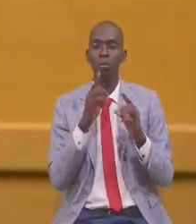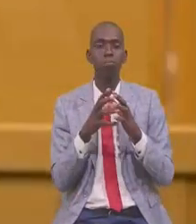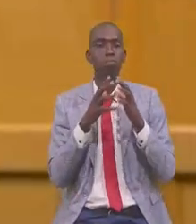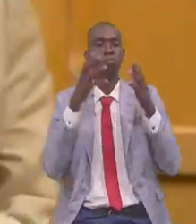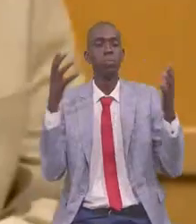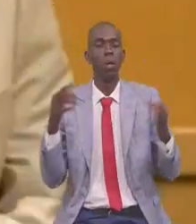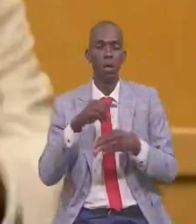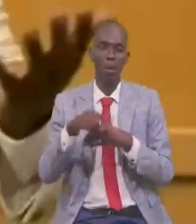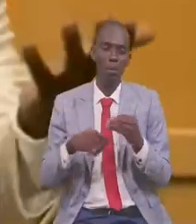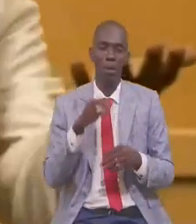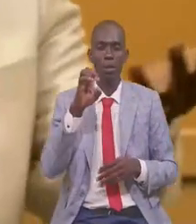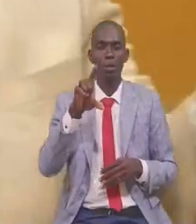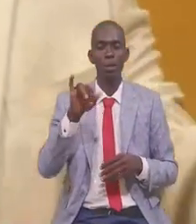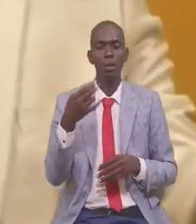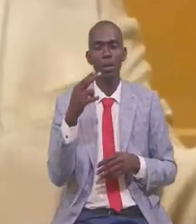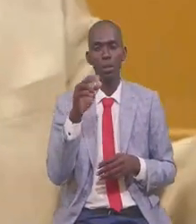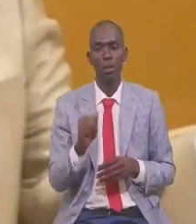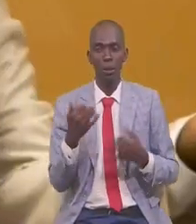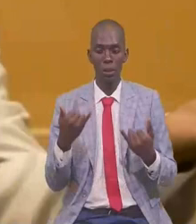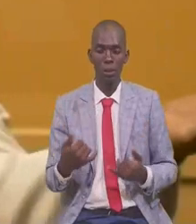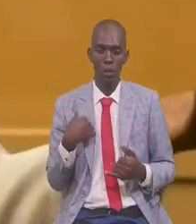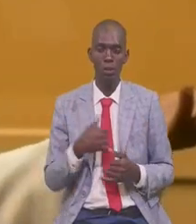d'Élisée. Maintenant,